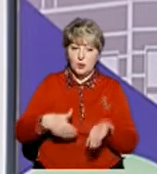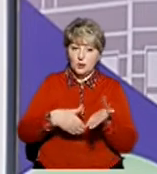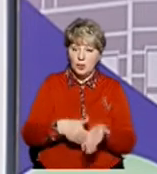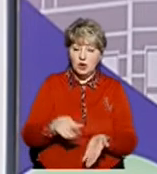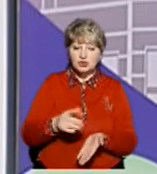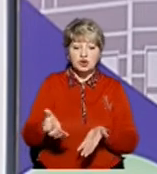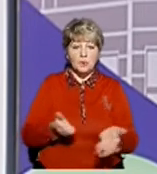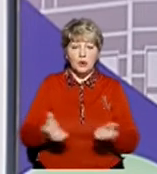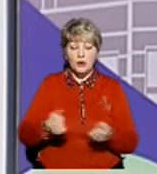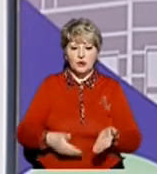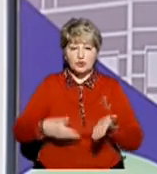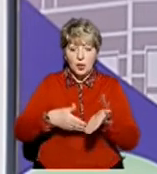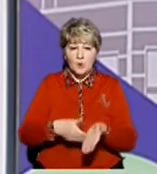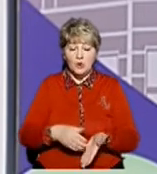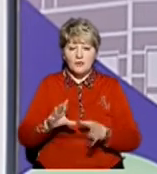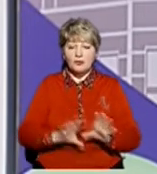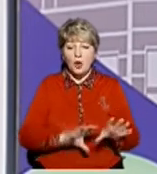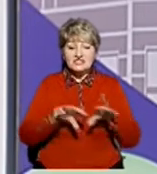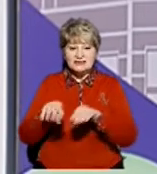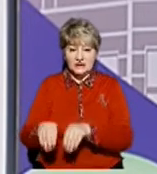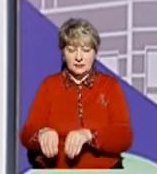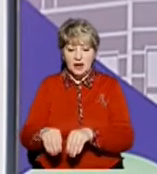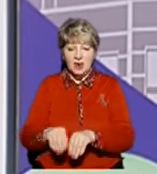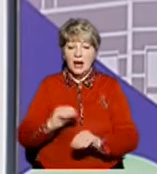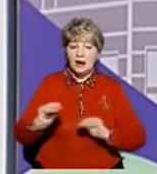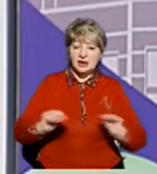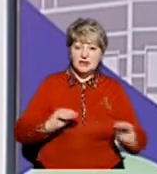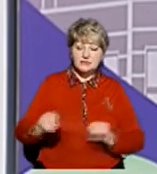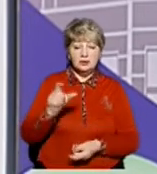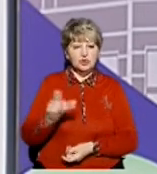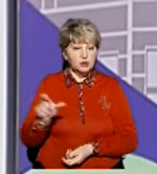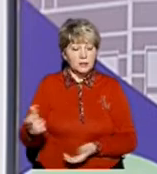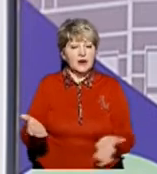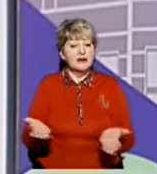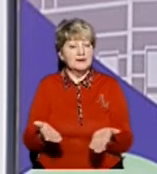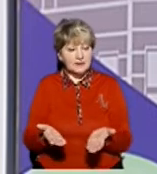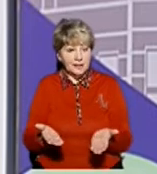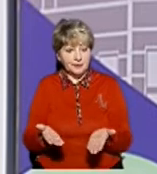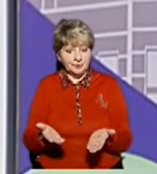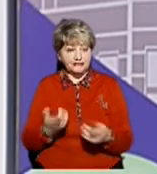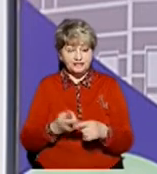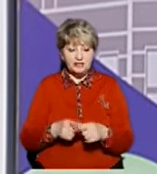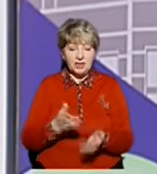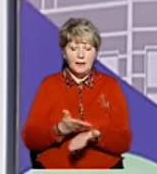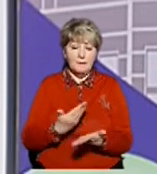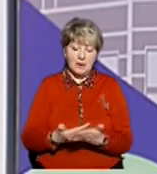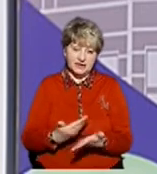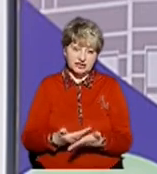щоб отримати допомогу в поселенні, в розміщенні, де людині розміститися. Це